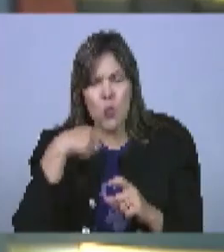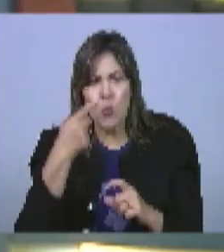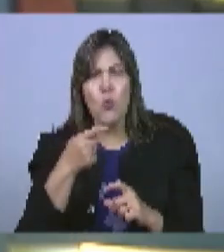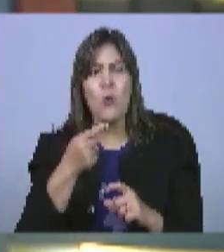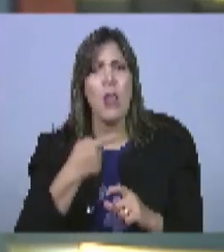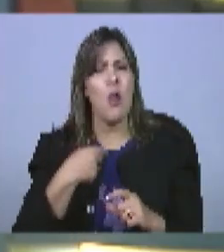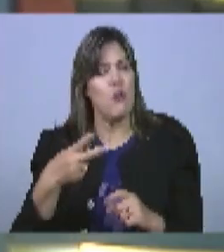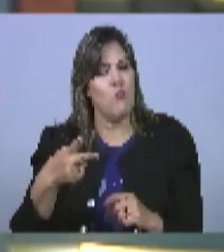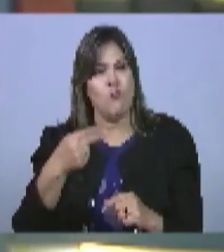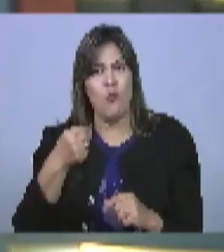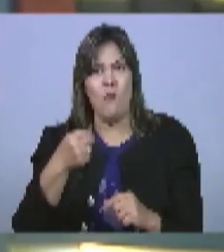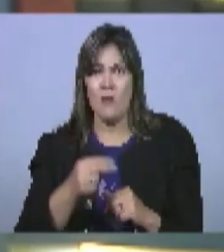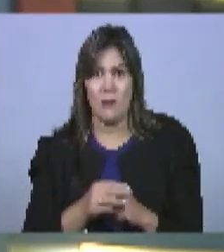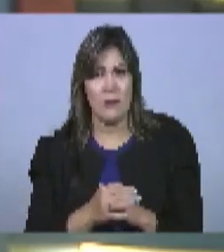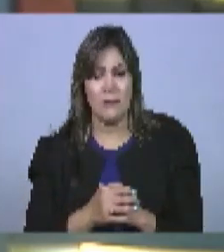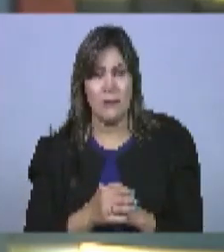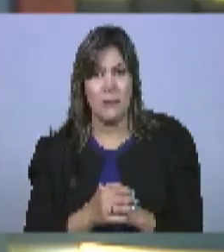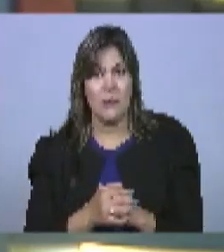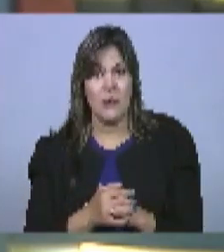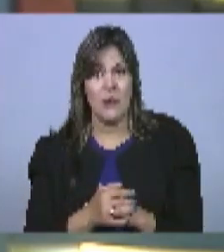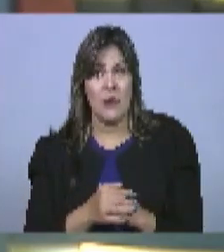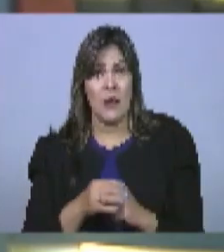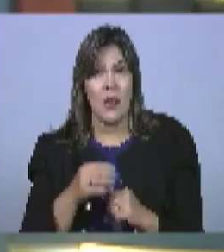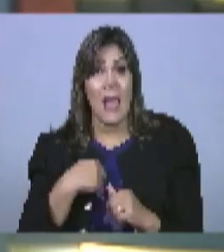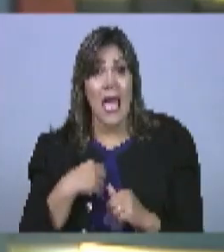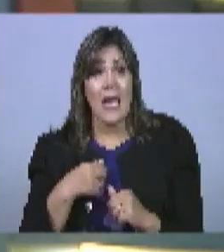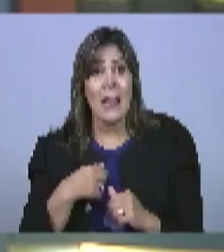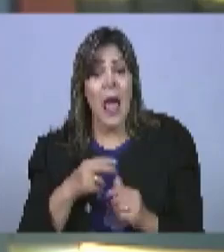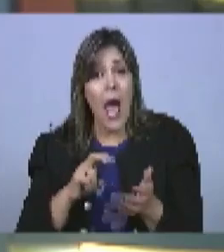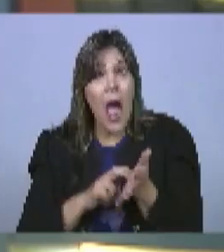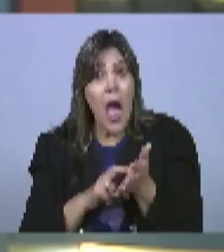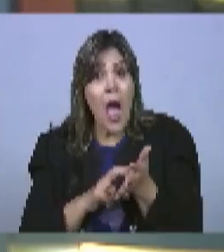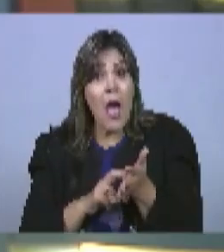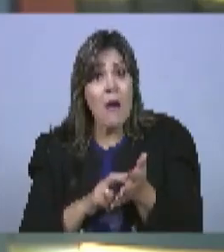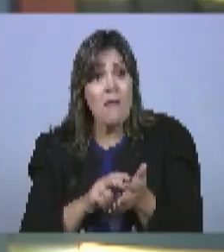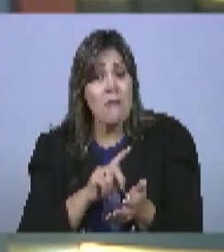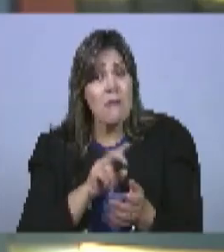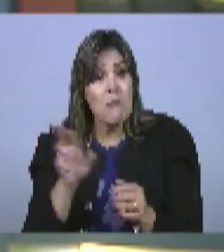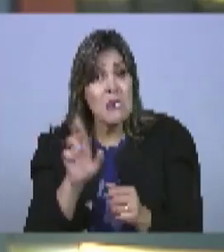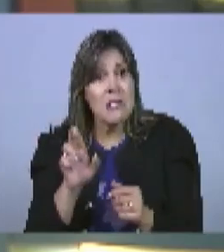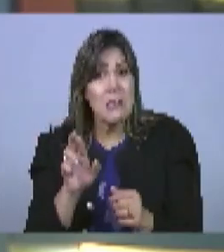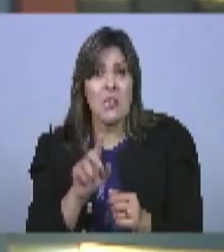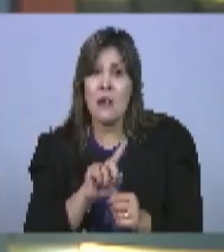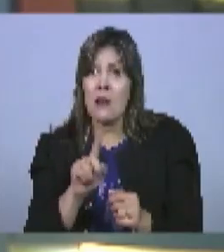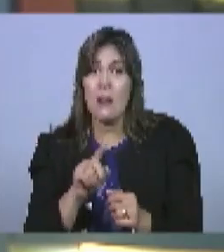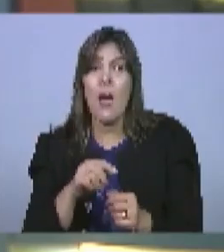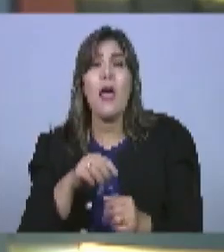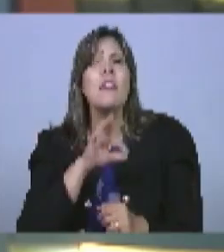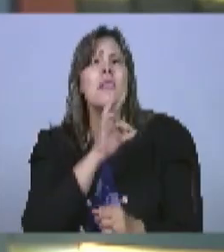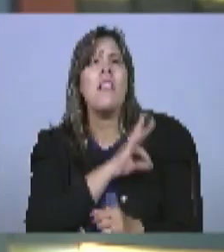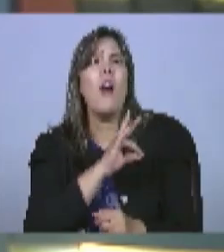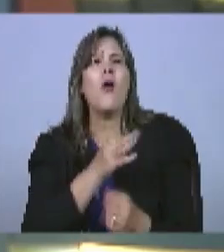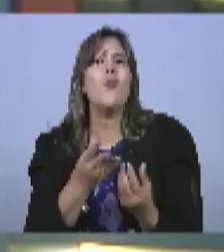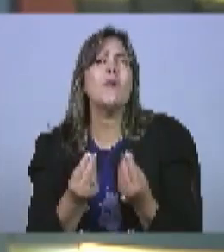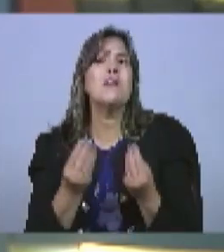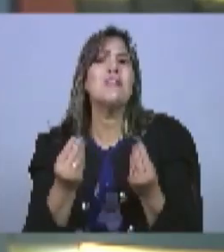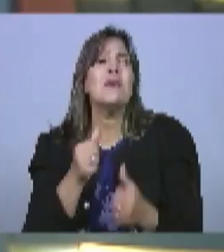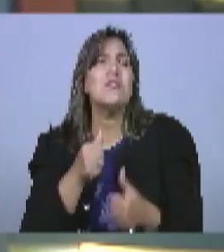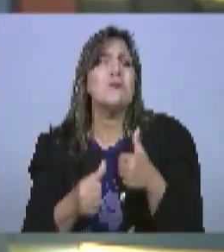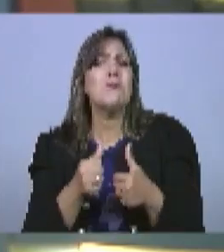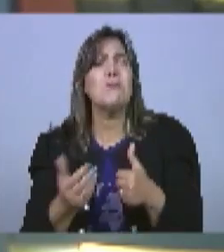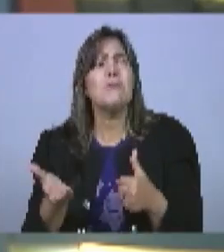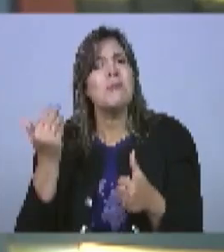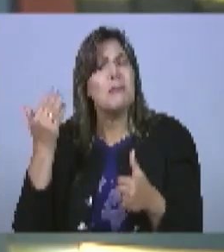عليه فالاستاد ليس خوفا على لا المسيحيه لانها مرت بتجارب كثيره جدا